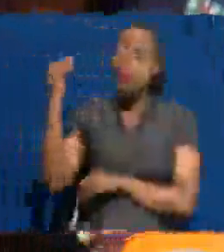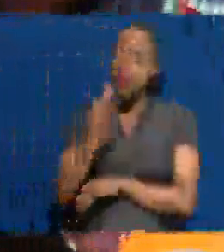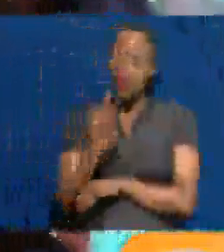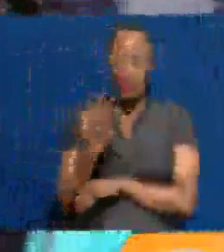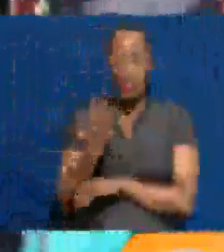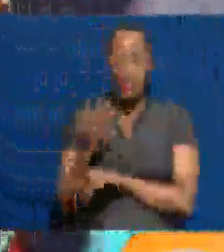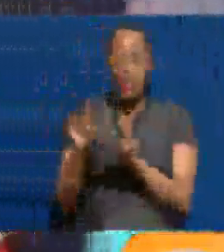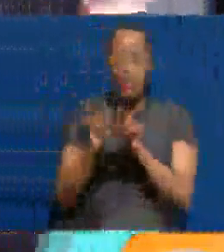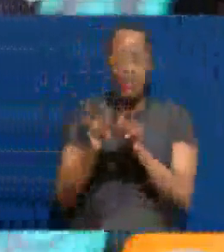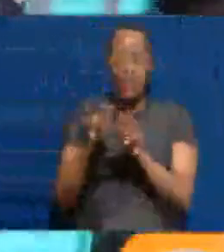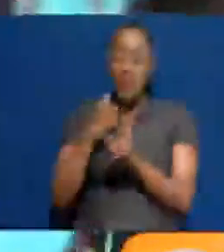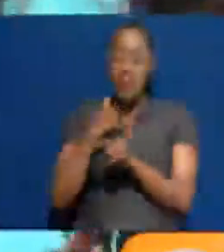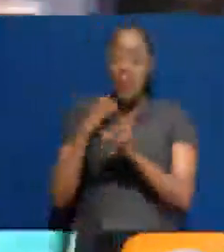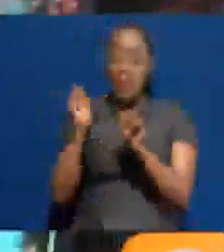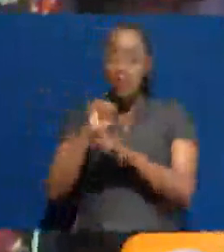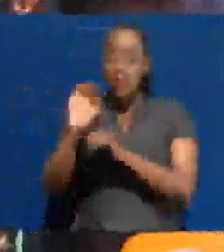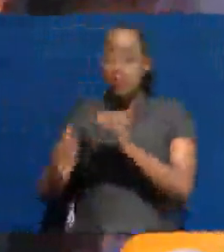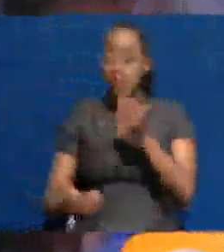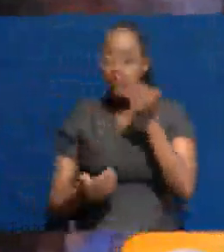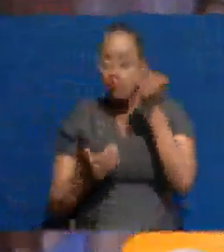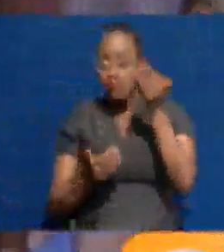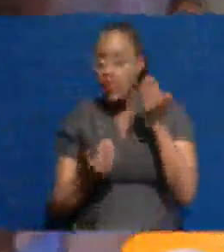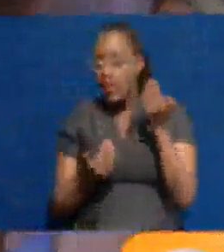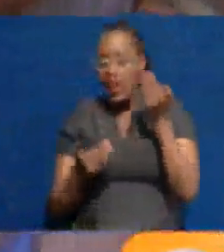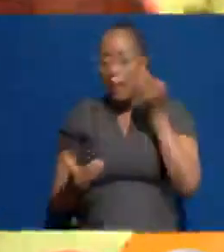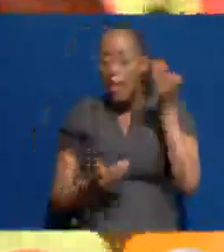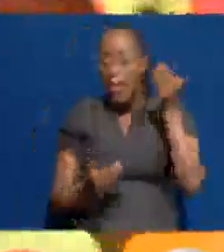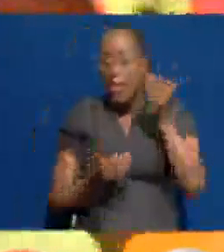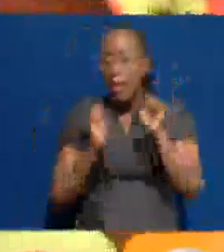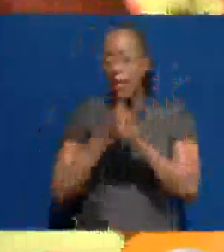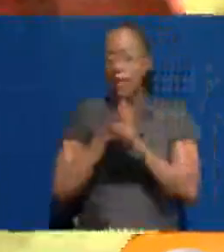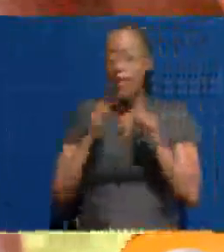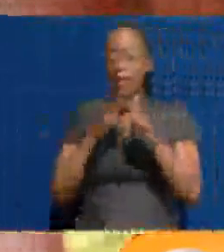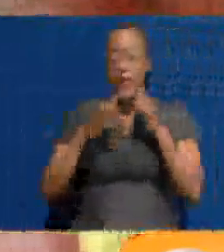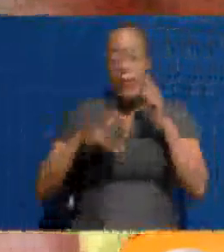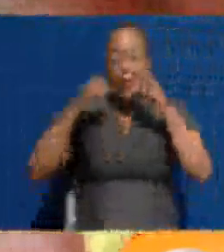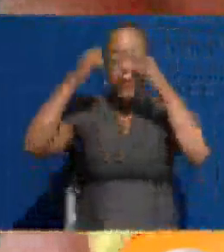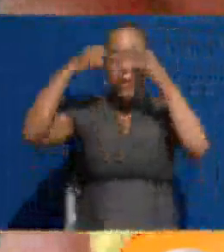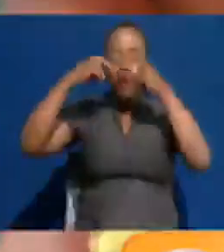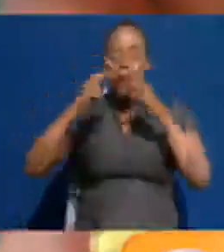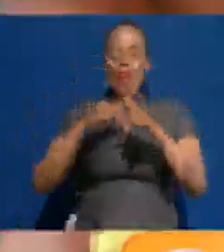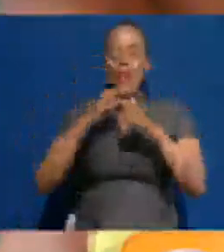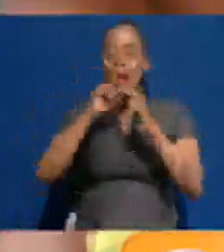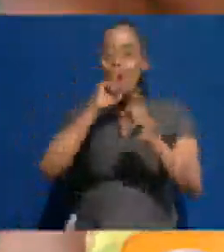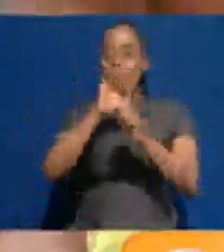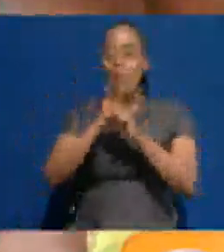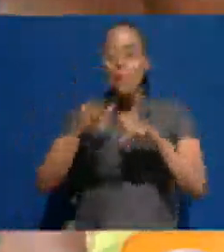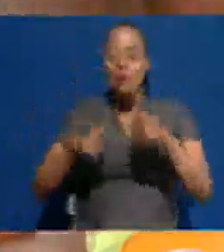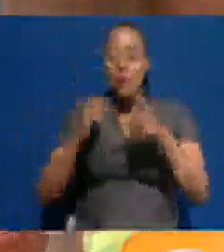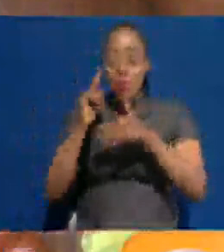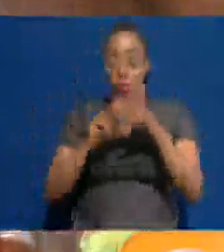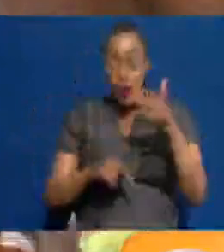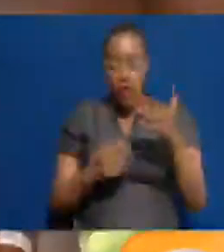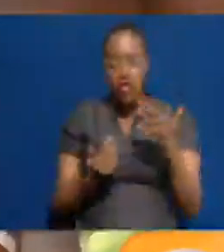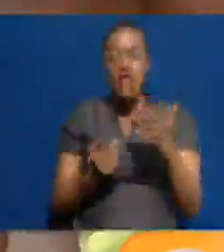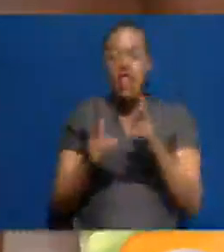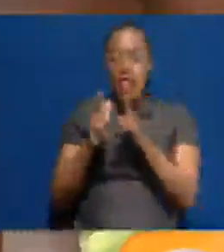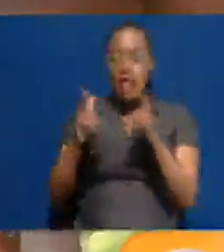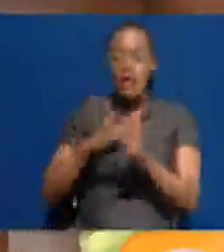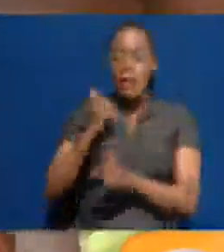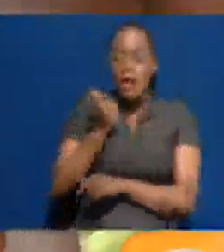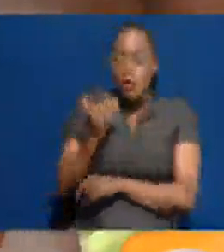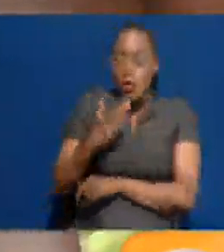tena siwezi hata mpakata ni mbusu msichana wangu, nidodokwa na machozi. Nikajiahidi ya kwamba wacha msichana